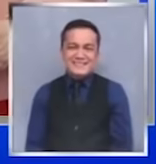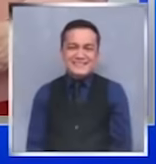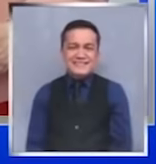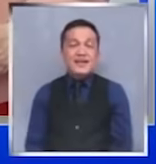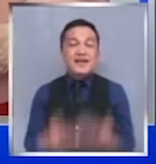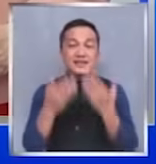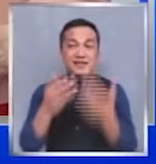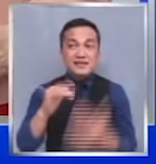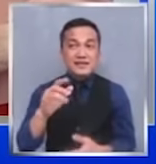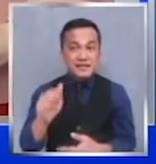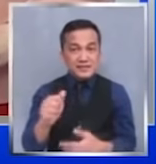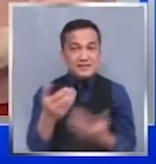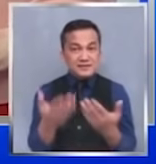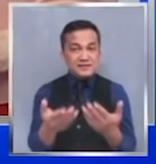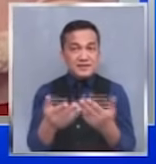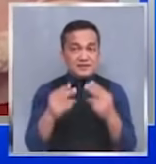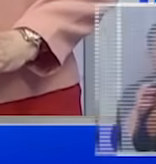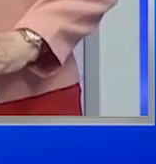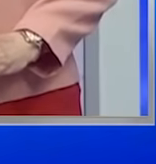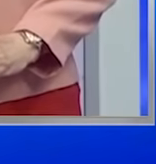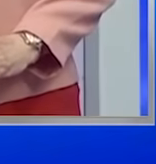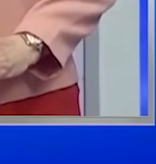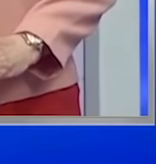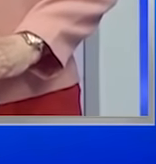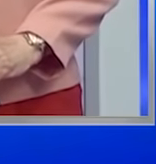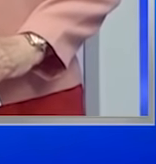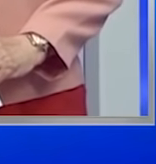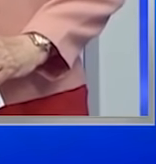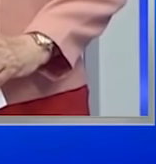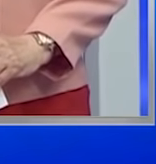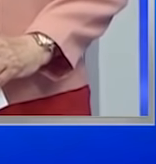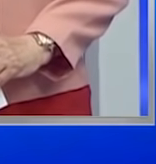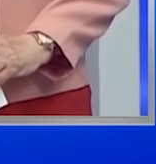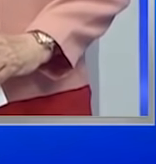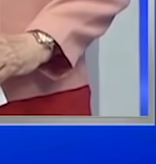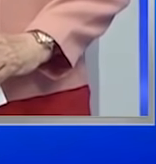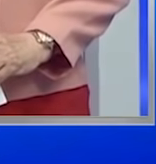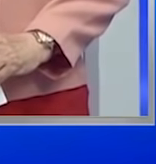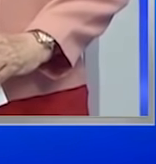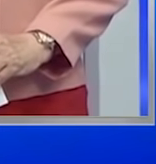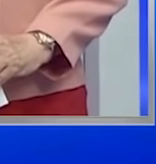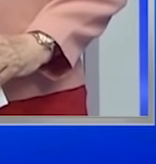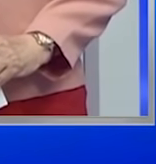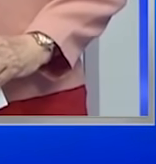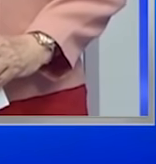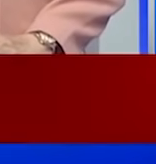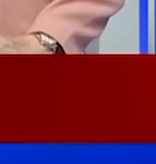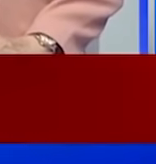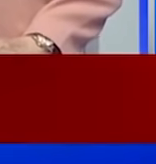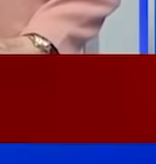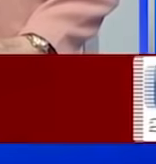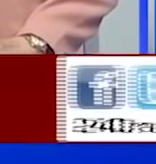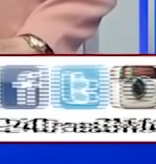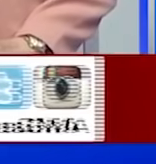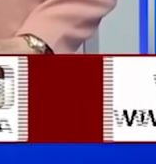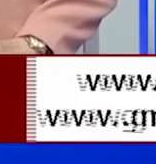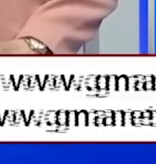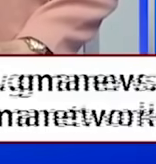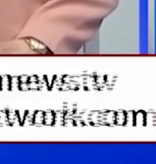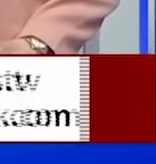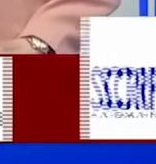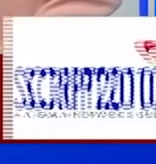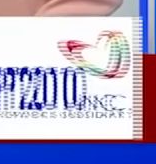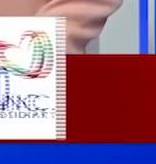Yan naman ang mga balita ngayong Martes. Ako po si Mel Tiangco. At ako po si Vicky Morales. Buong puso para sa Pilipino. Ito ang GMA.